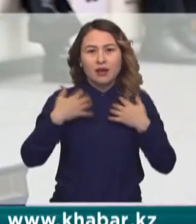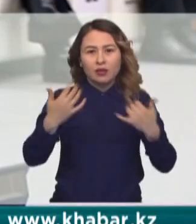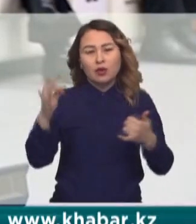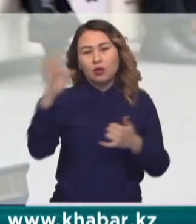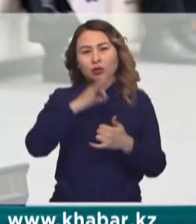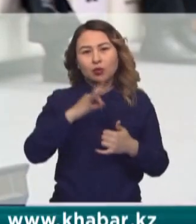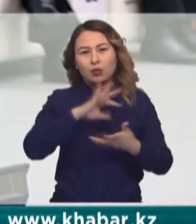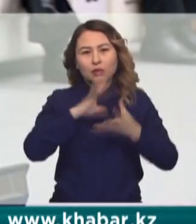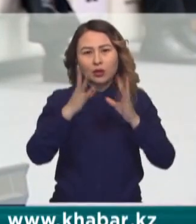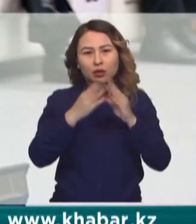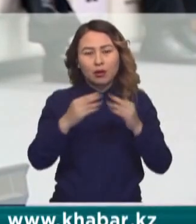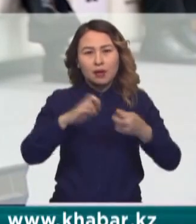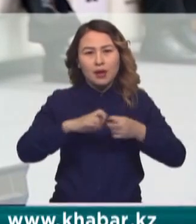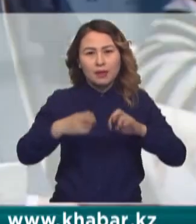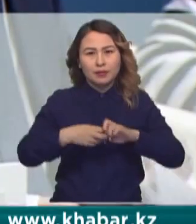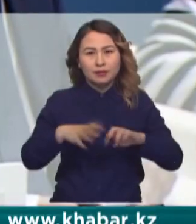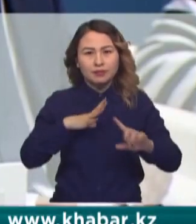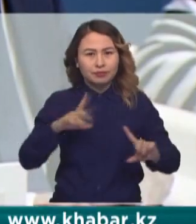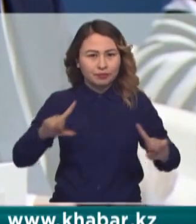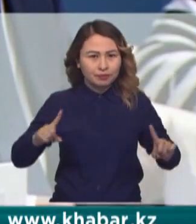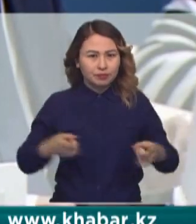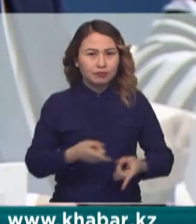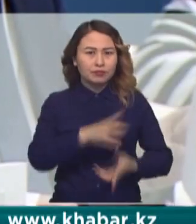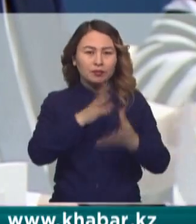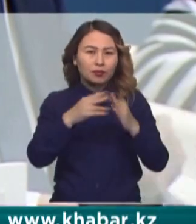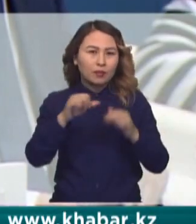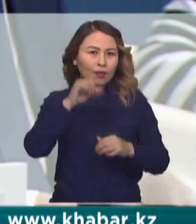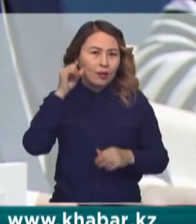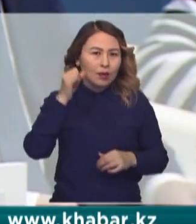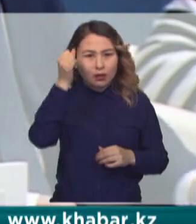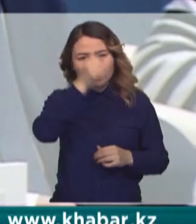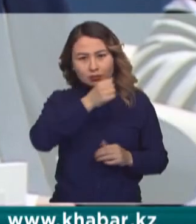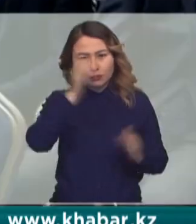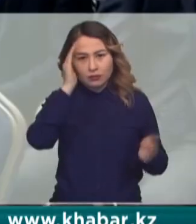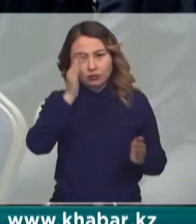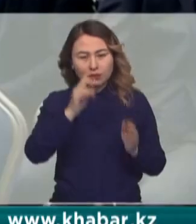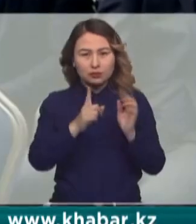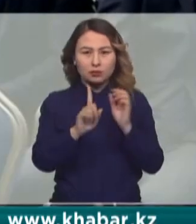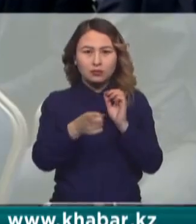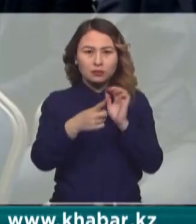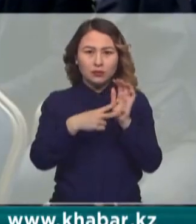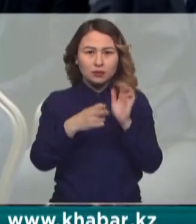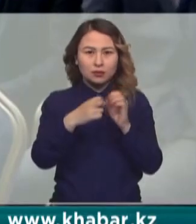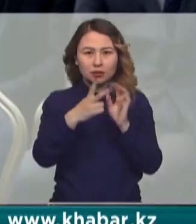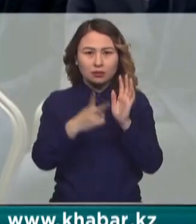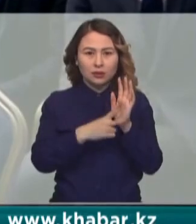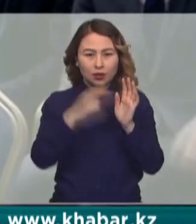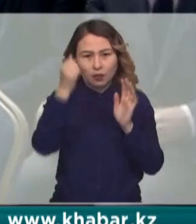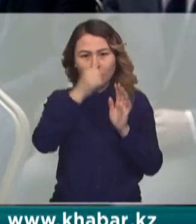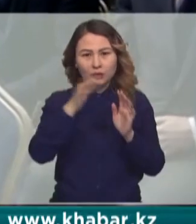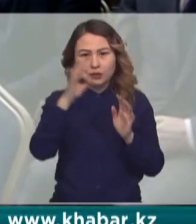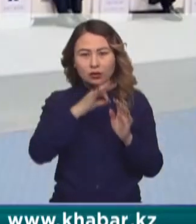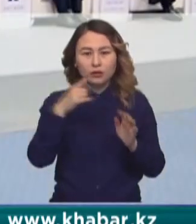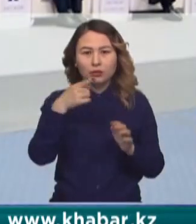сақтау саласындағы жүйелік олқылықтар әшкереленген. Жалпы былтыр елде сыбайлас жемқорлыққа қатысты 1717 қылмыстық